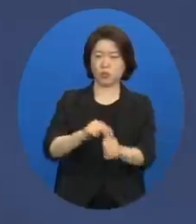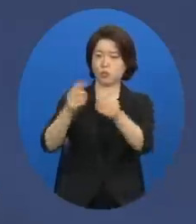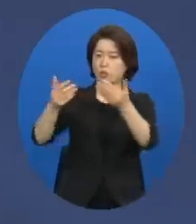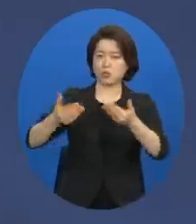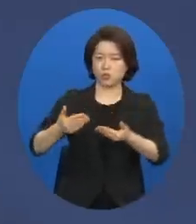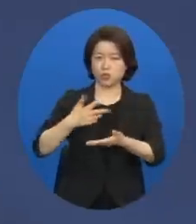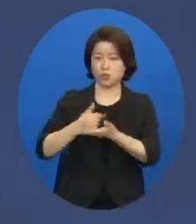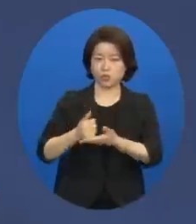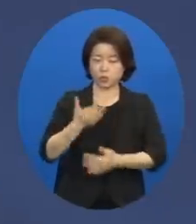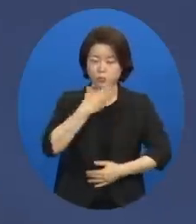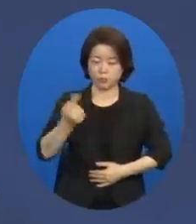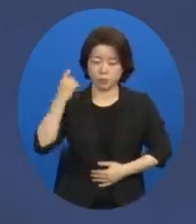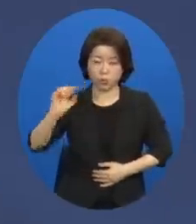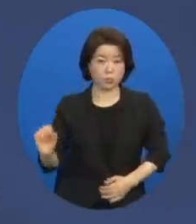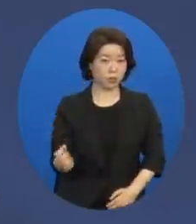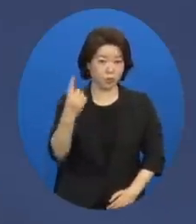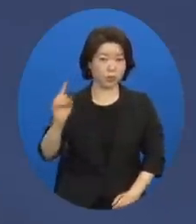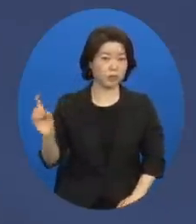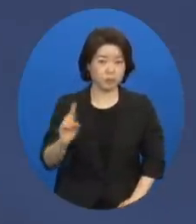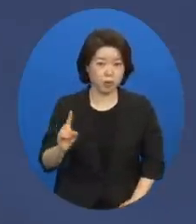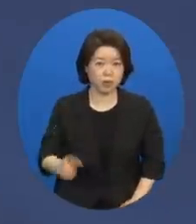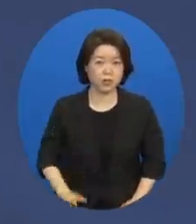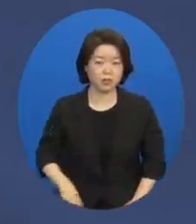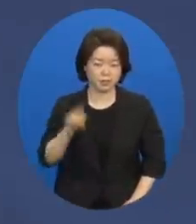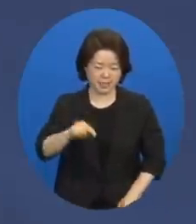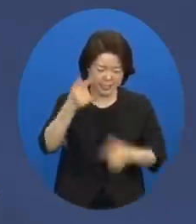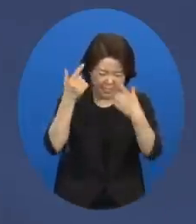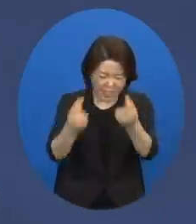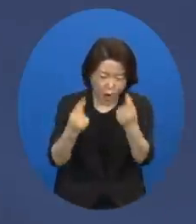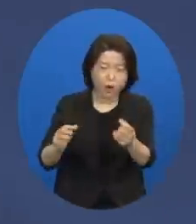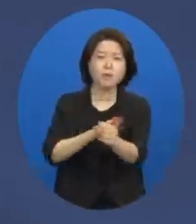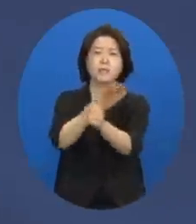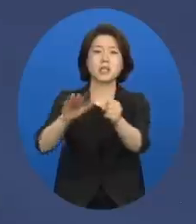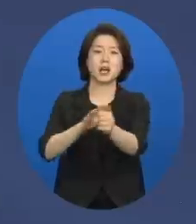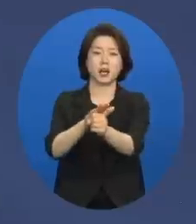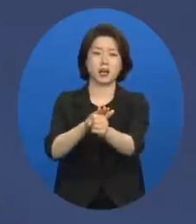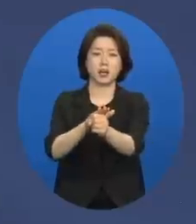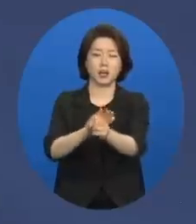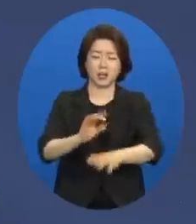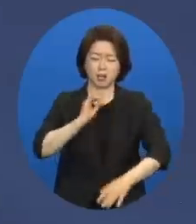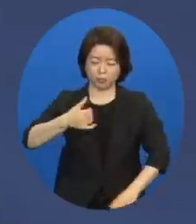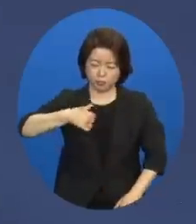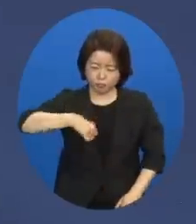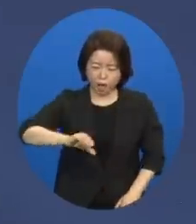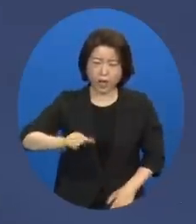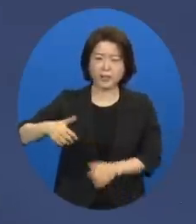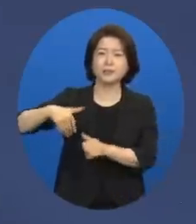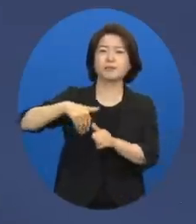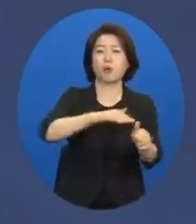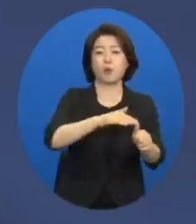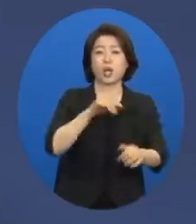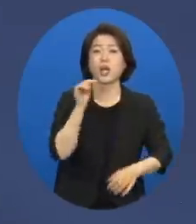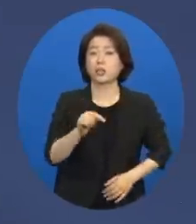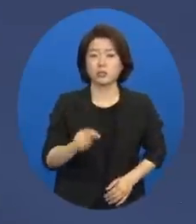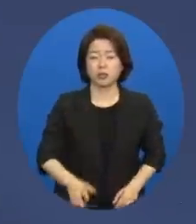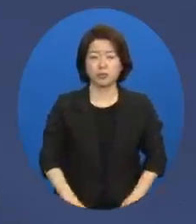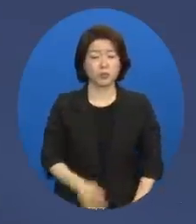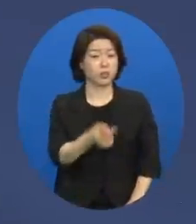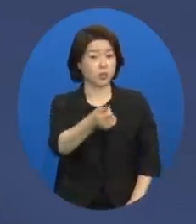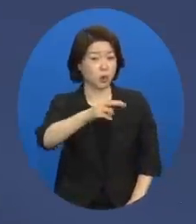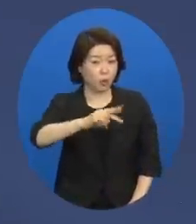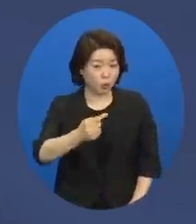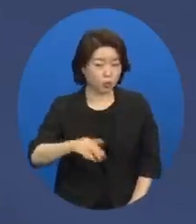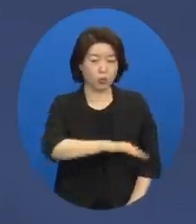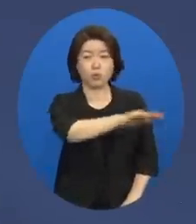주님의 복음의 동기는 이처럼 사랑하사 독생자를 주셨다. 그럼 최소한